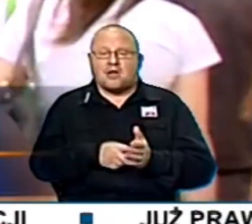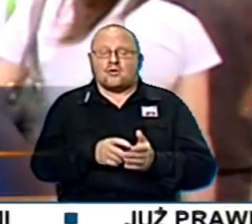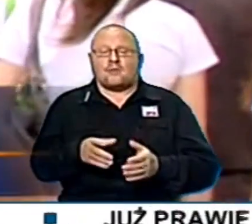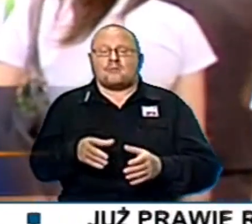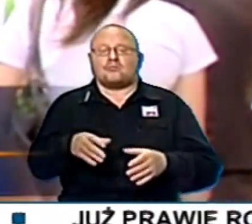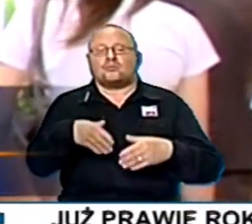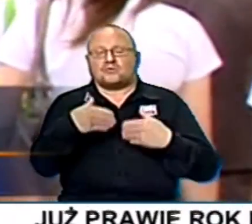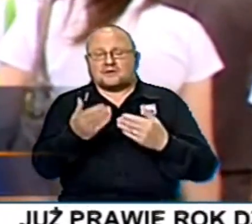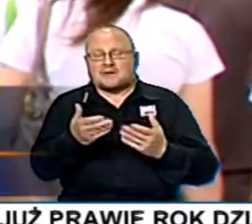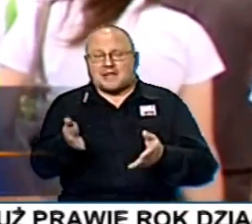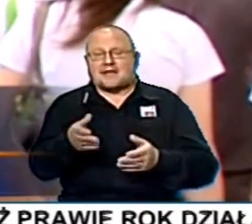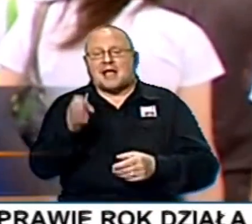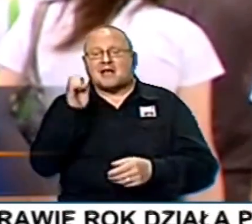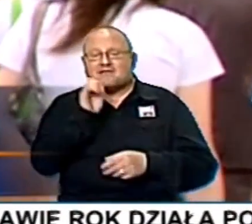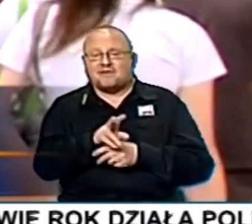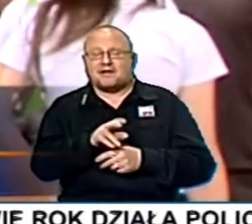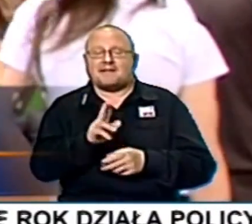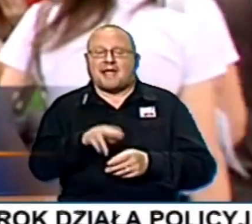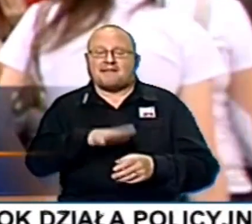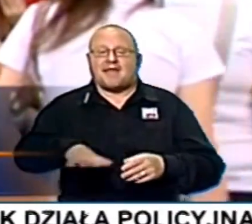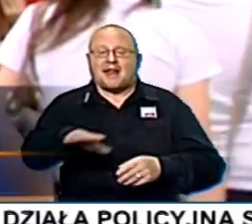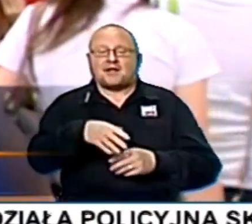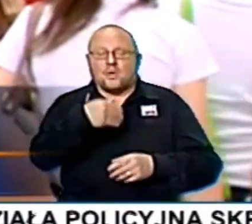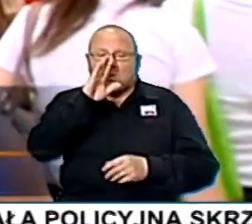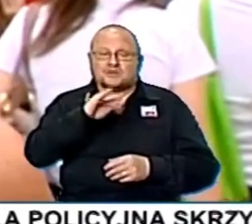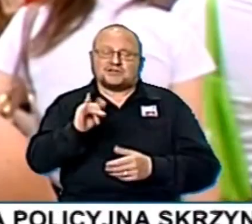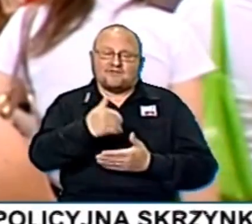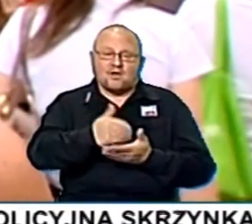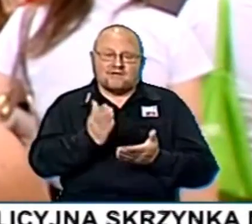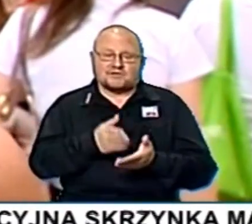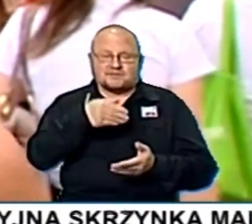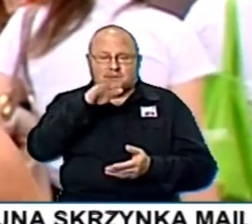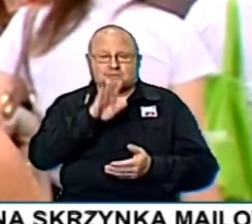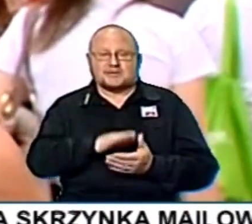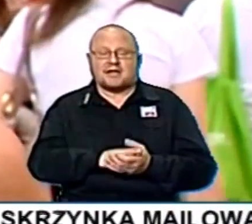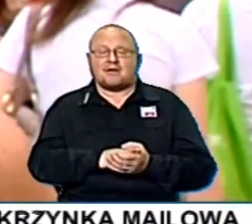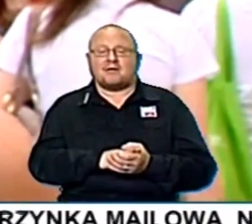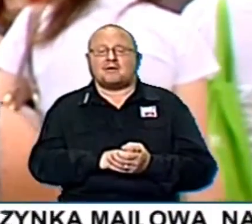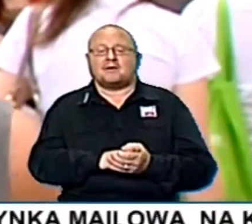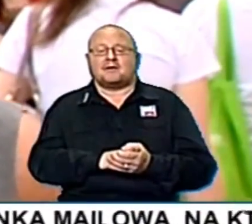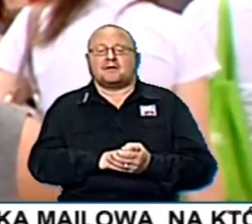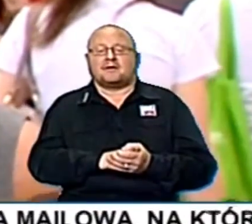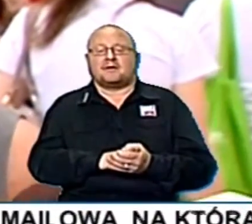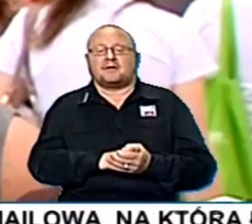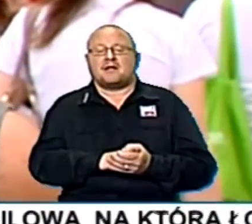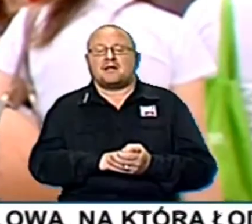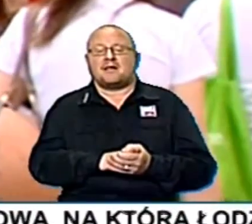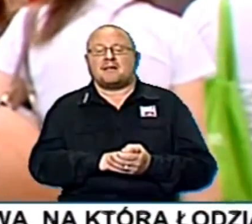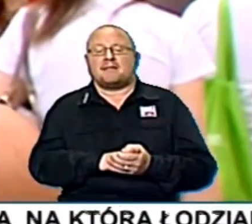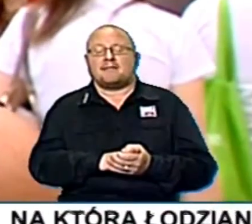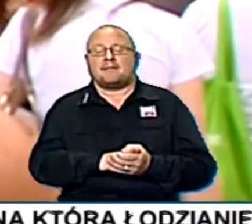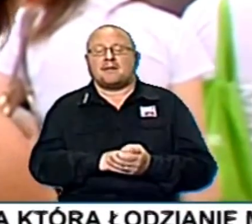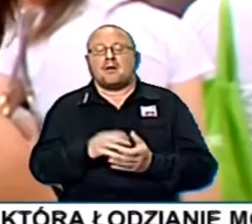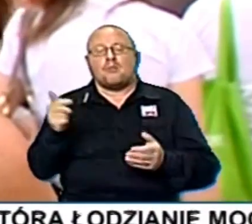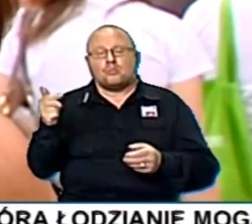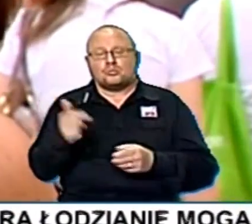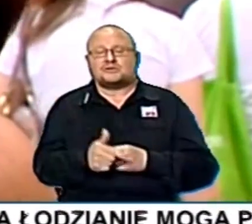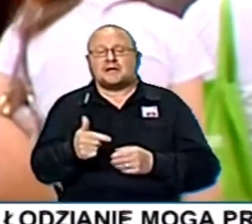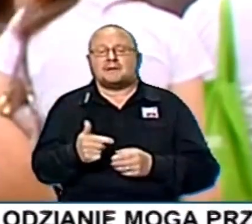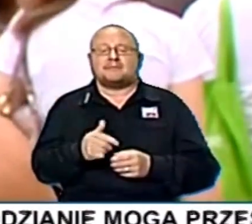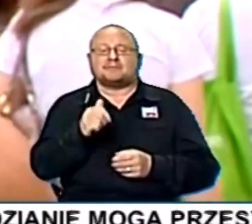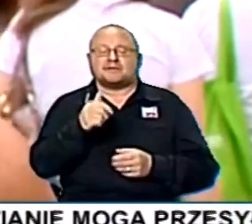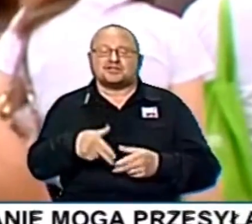przetoczenia krwi na terenie Łodzi, województwa łódzkiego, bo to jest rejon działania Regionalnego Centrum Krwiodawstwa,